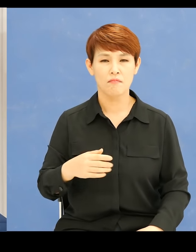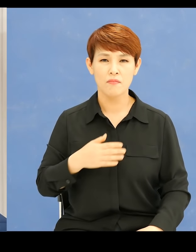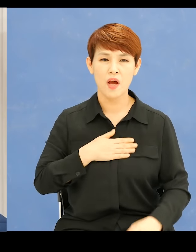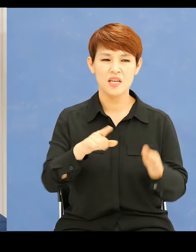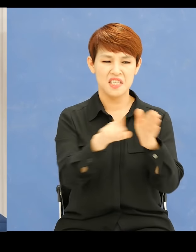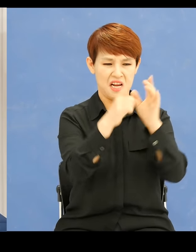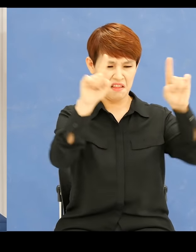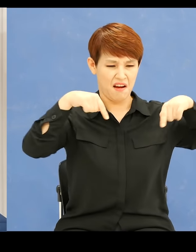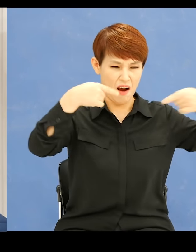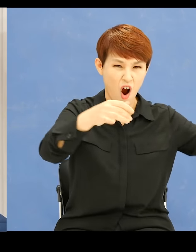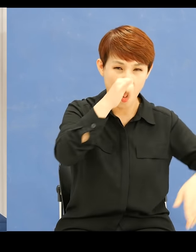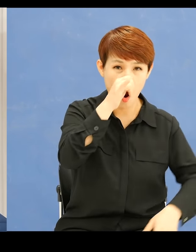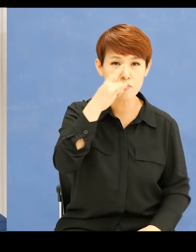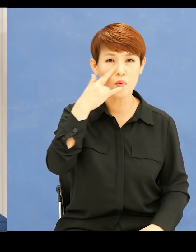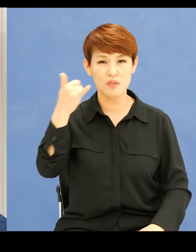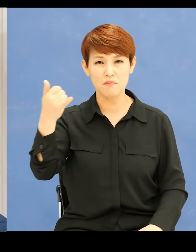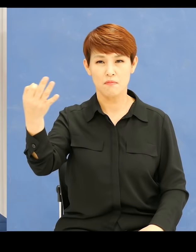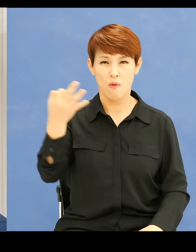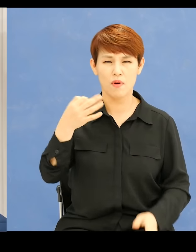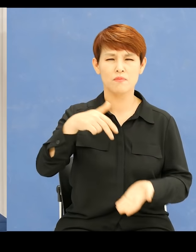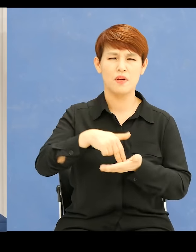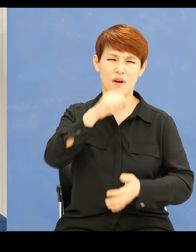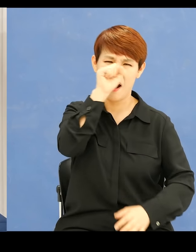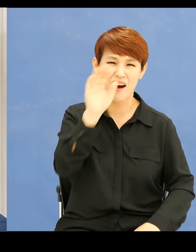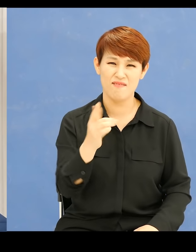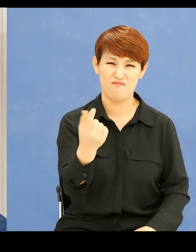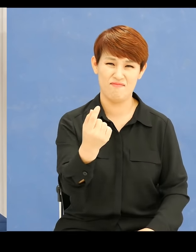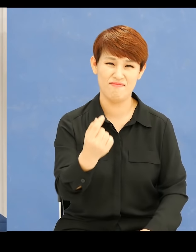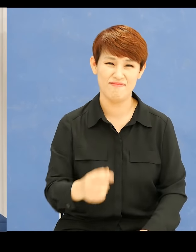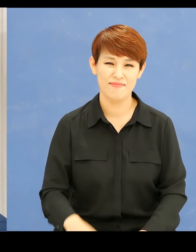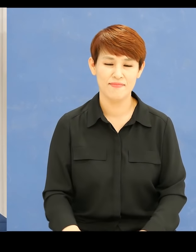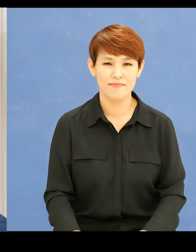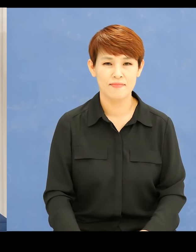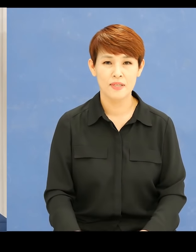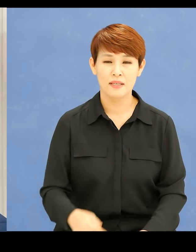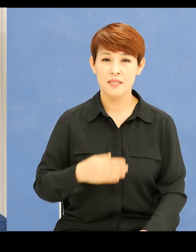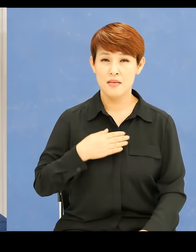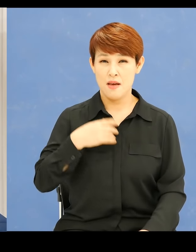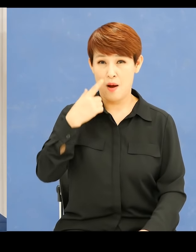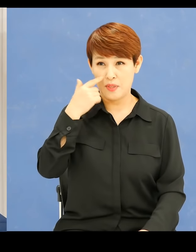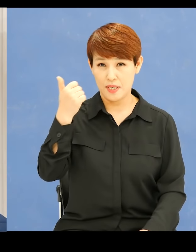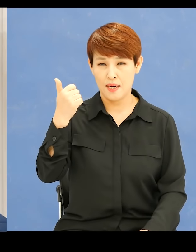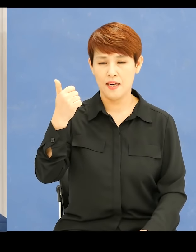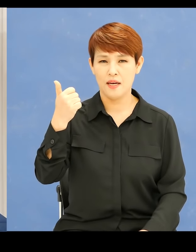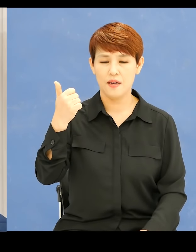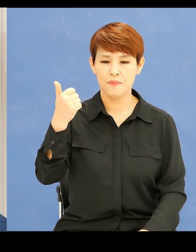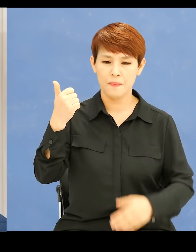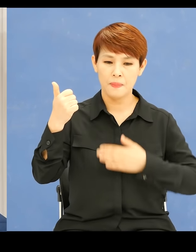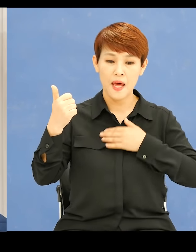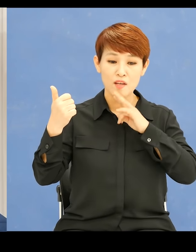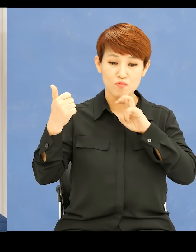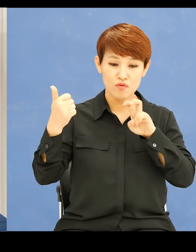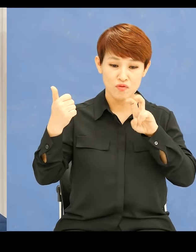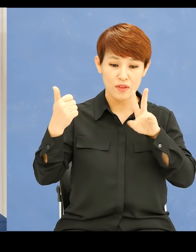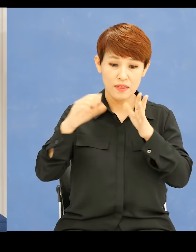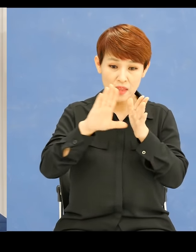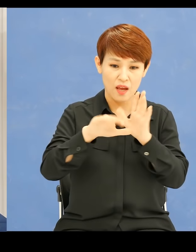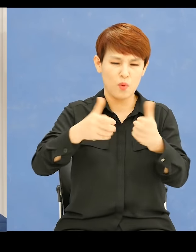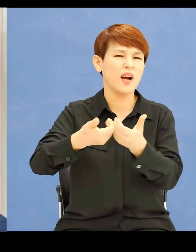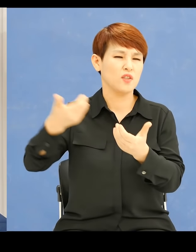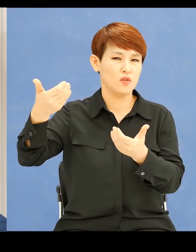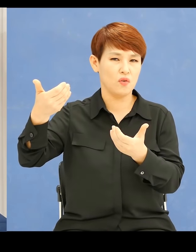소명을 받고 신학교를 간다 그러면 이제 부모님 안 좋아하실 텐데 저희 아버지가 이제 제가 22살 때 돌아가셨는데